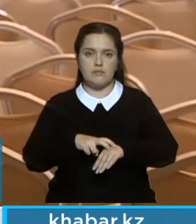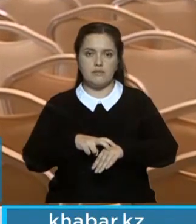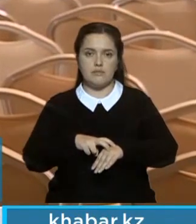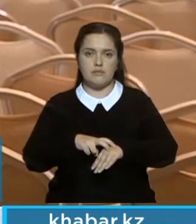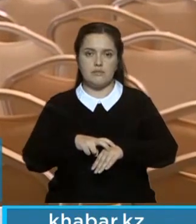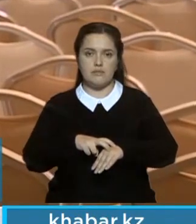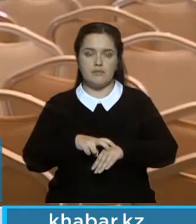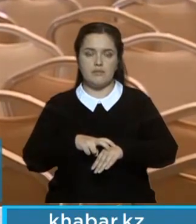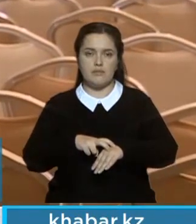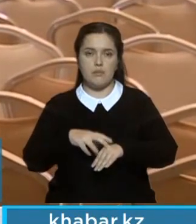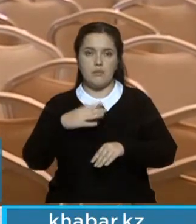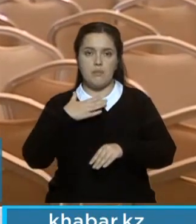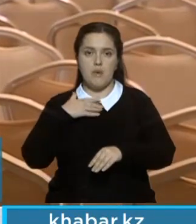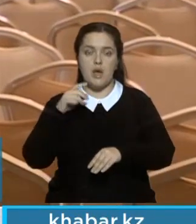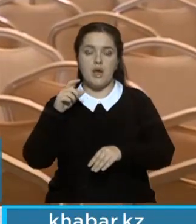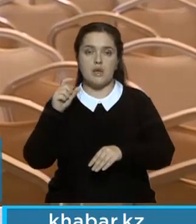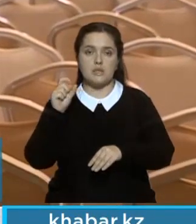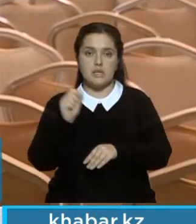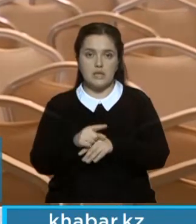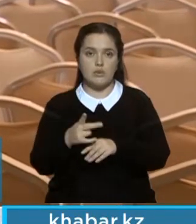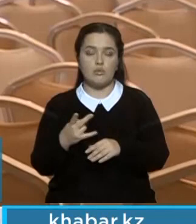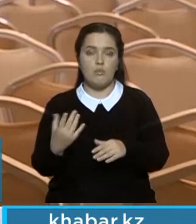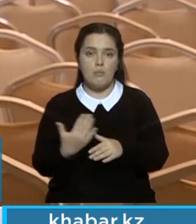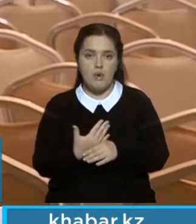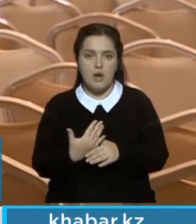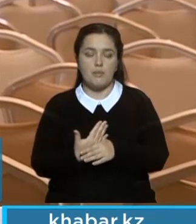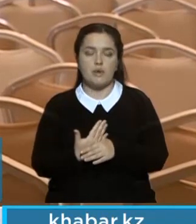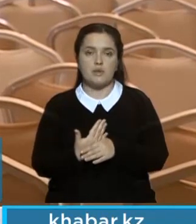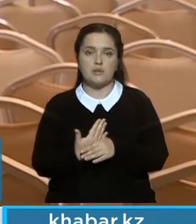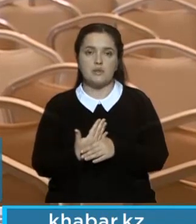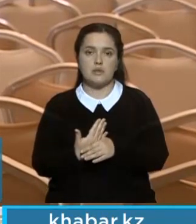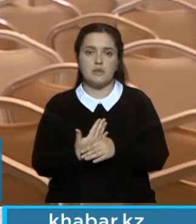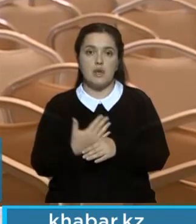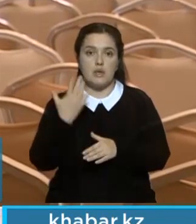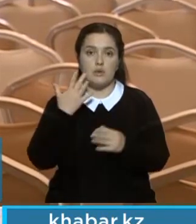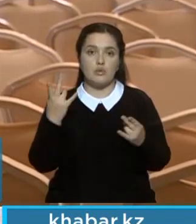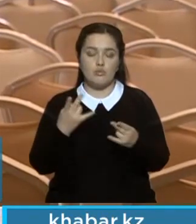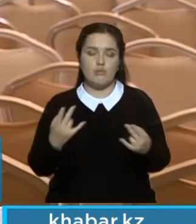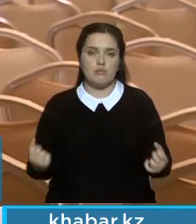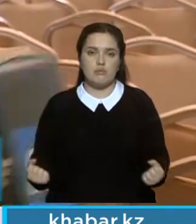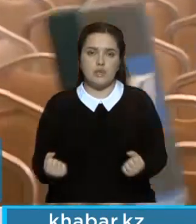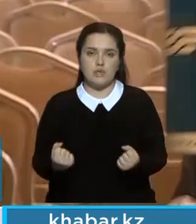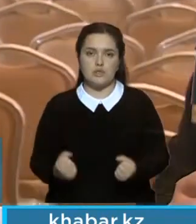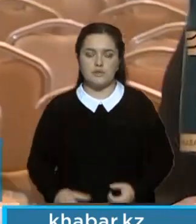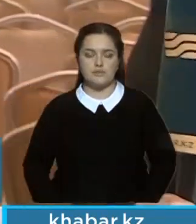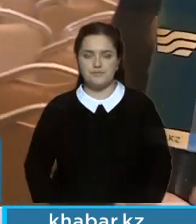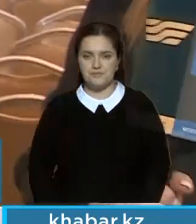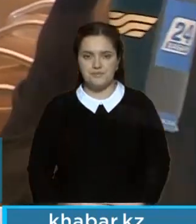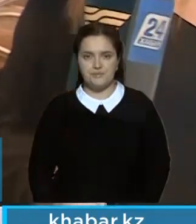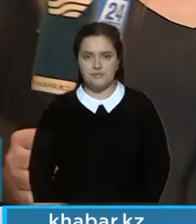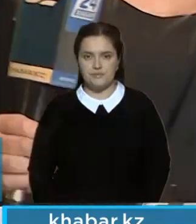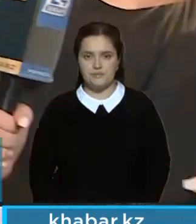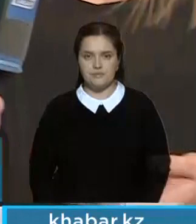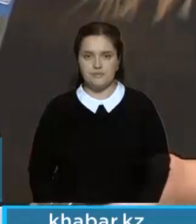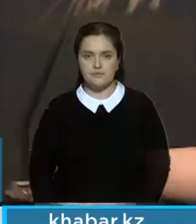задача, одна из главных, это помогать, способствовать и, когда надо, поддерживать. Хорошо,